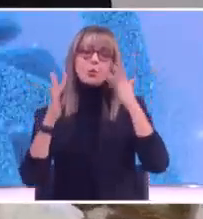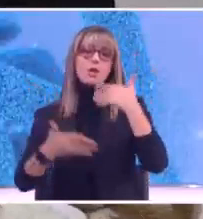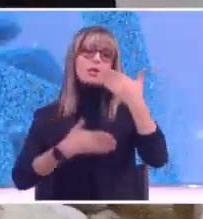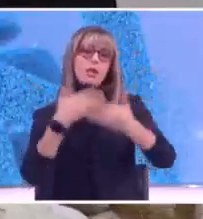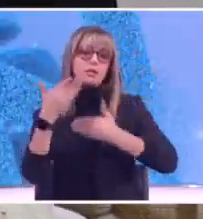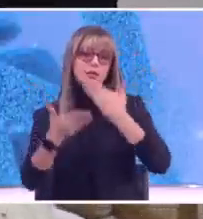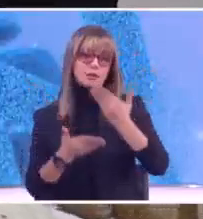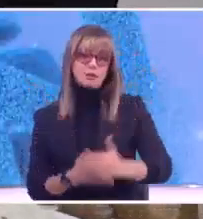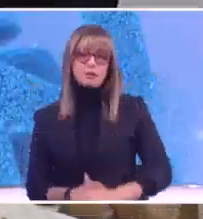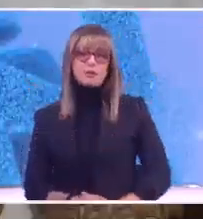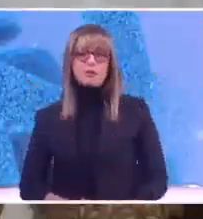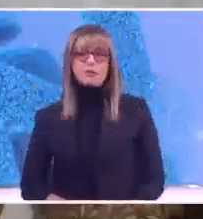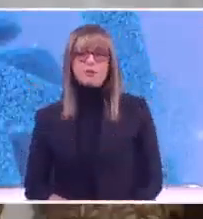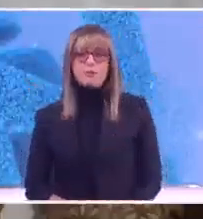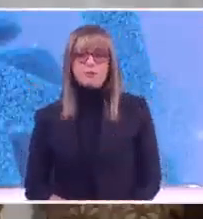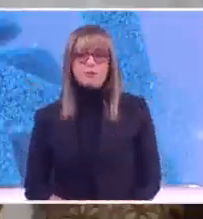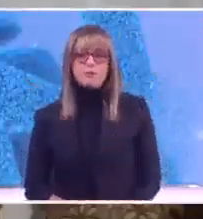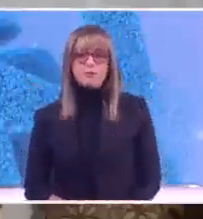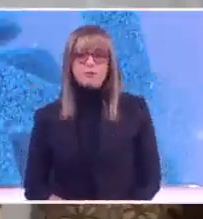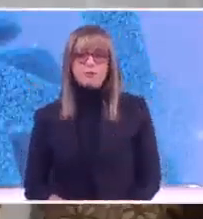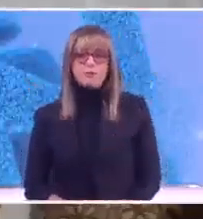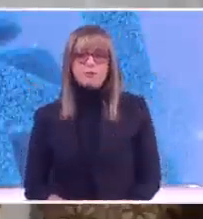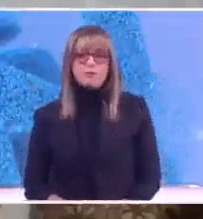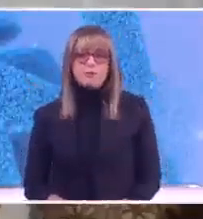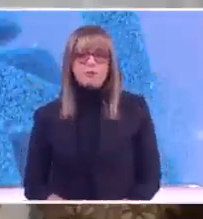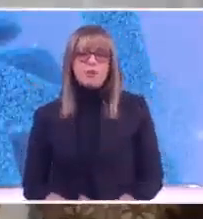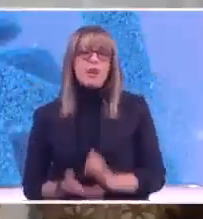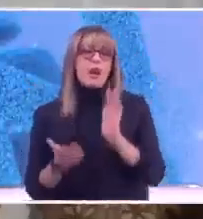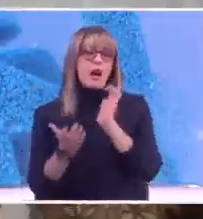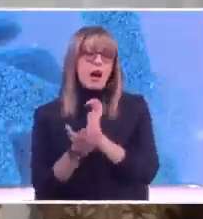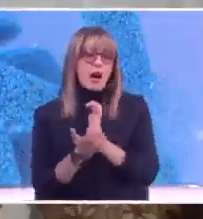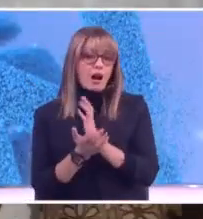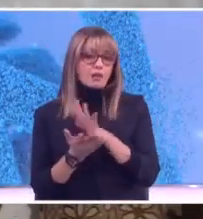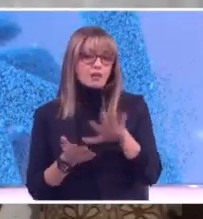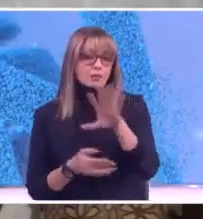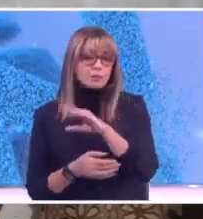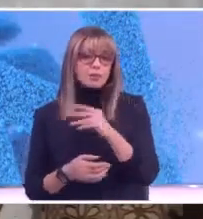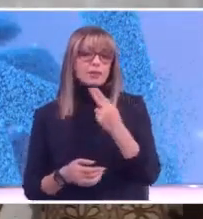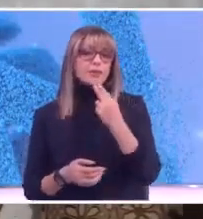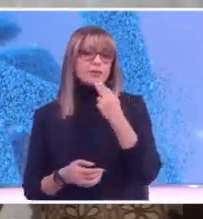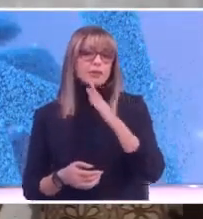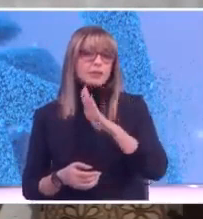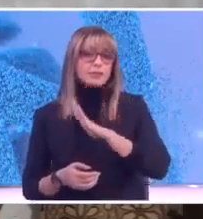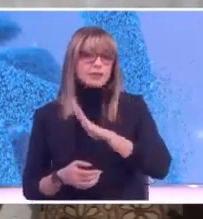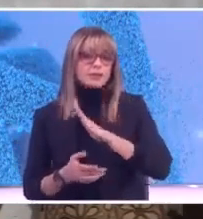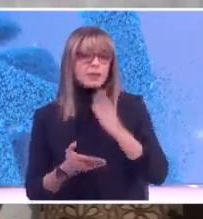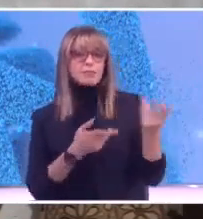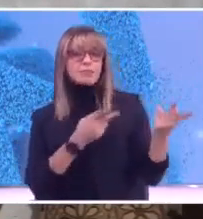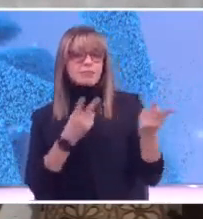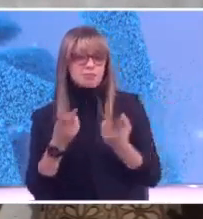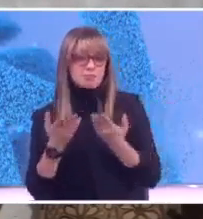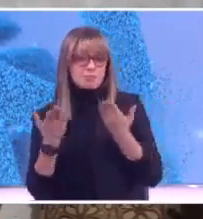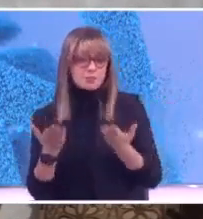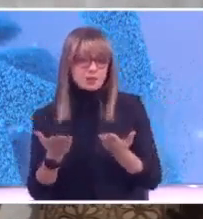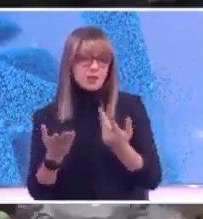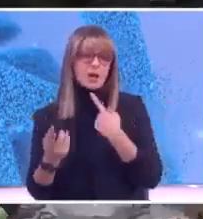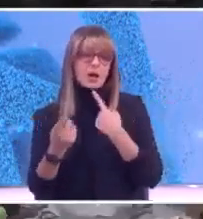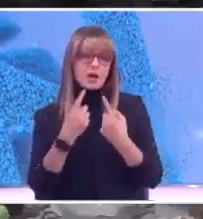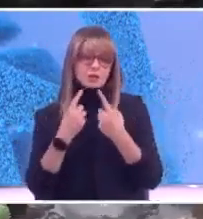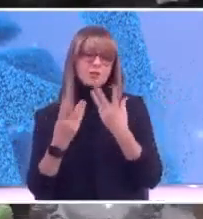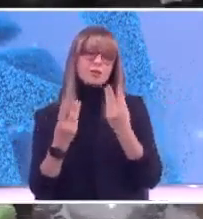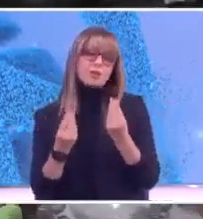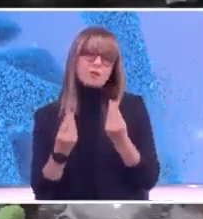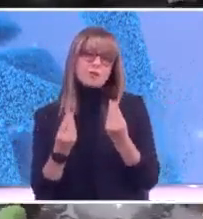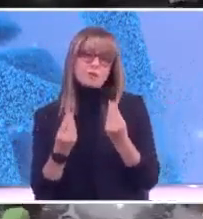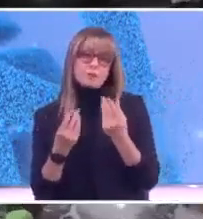tanıtıyor. Aile ortamı gerekse kızlarımızın sürekli birbirini evlerine davet etmesiyle kaynaşma üst seviyedir. Çok